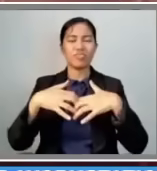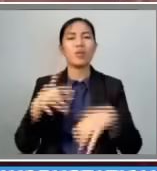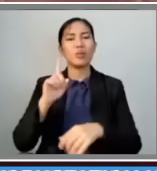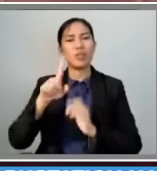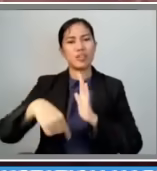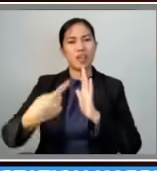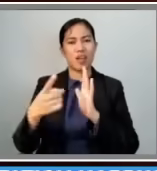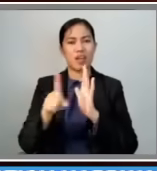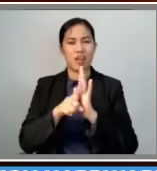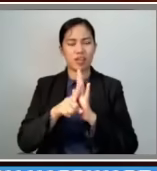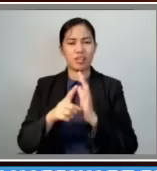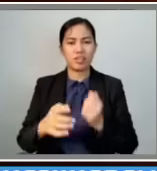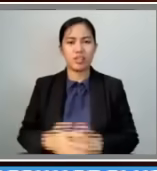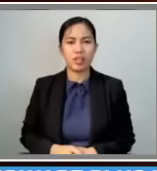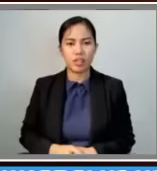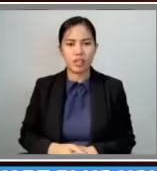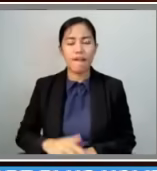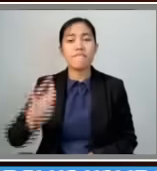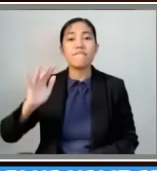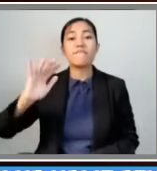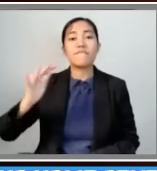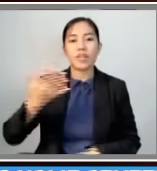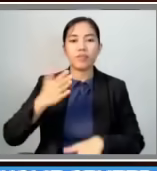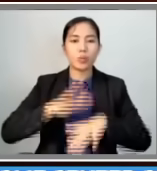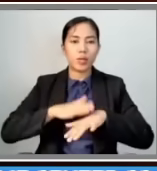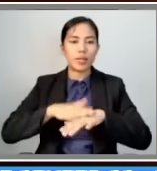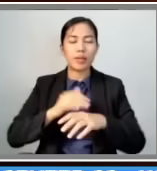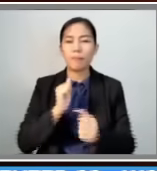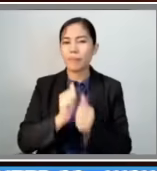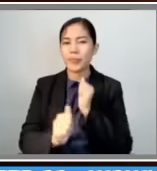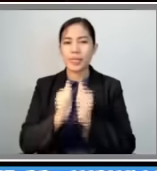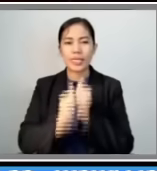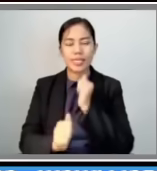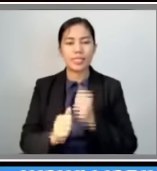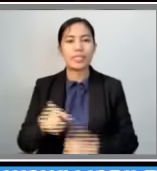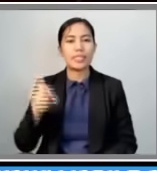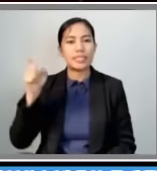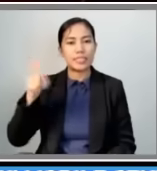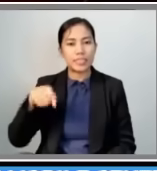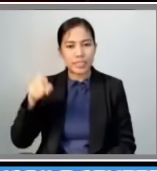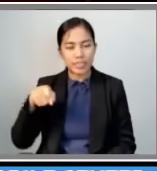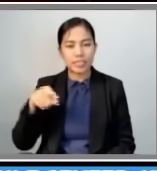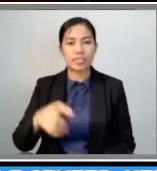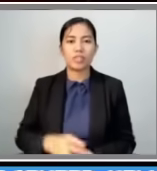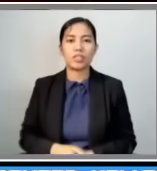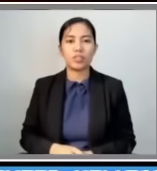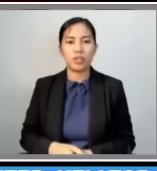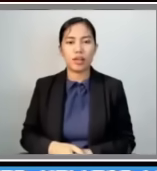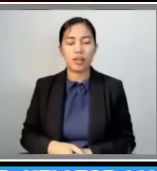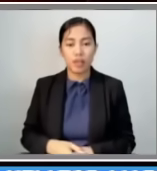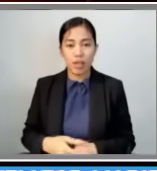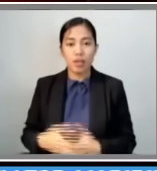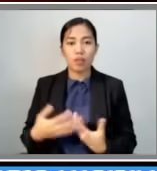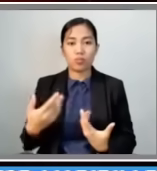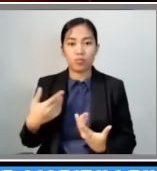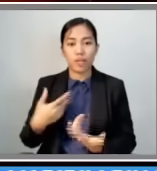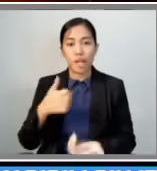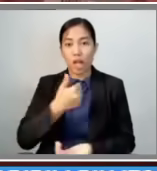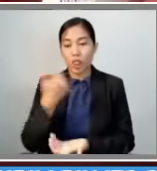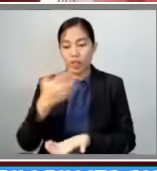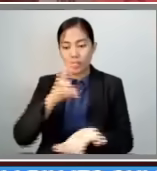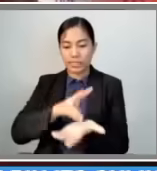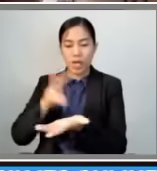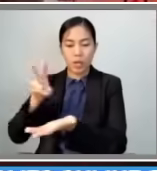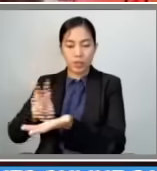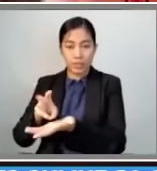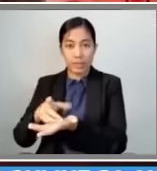ang ikalimang alarma. Ibig sabihin, kinilang rumisponde ang mga fire truck mula sa mga kalapit na bayan. Umabot sa 28 fire